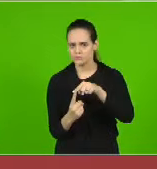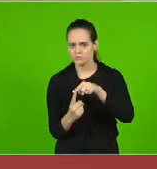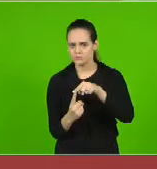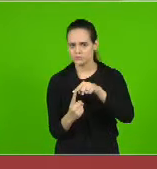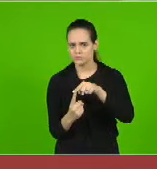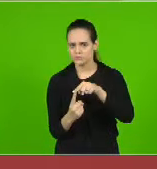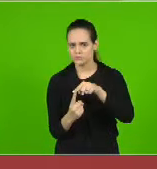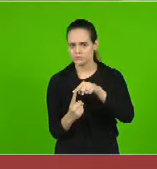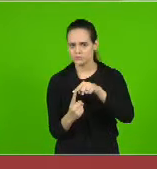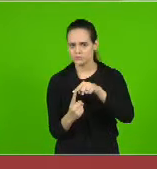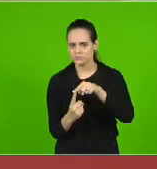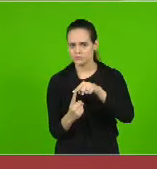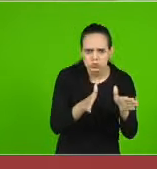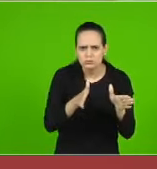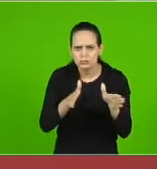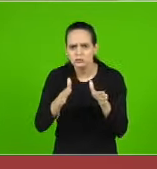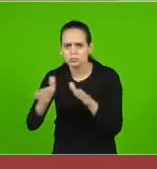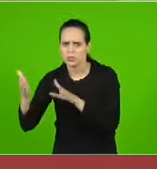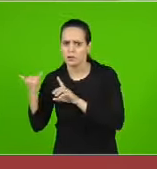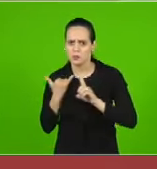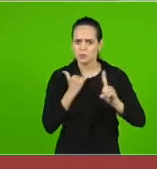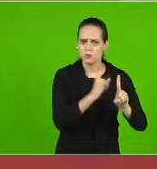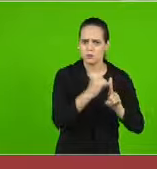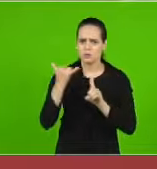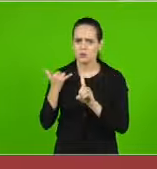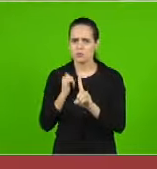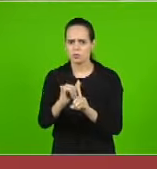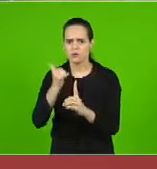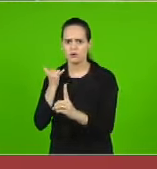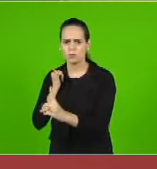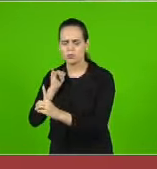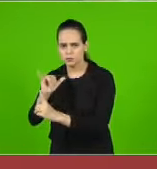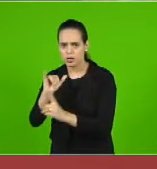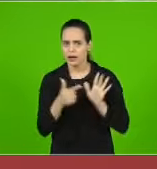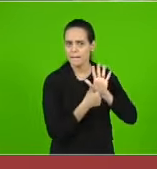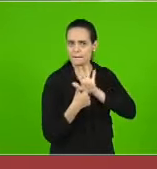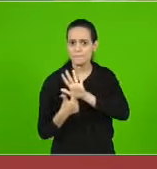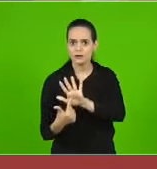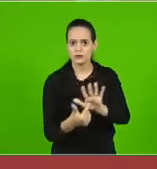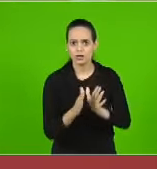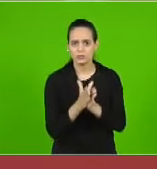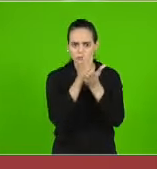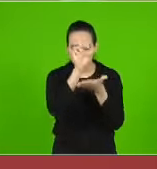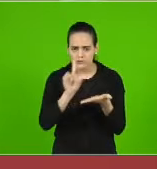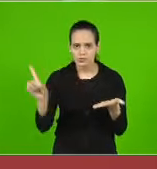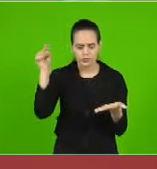котором от моментов, указанных в библейской